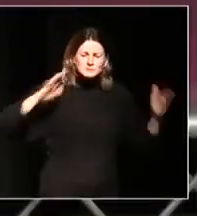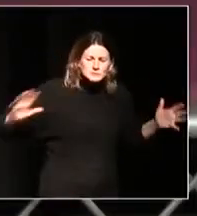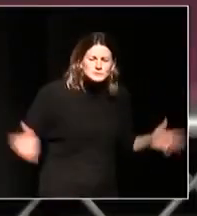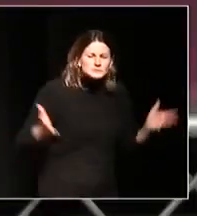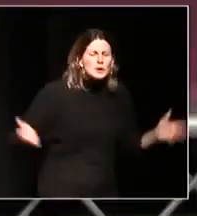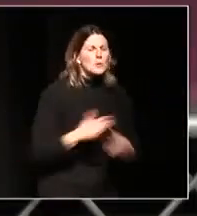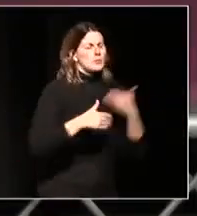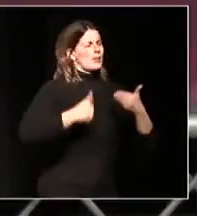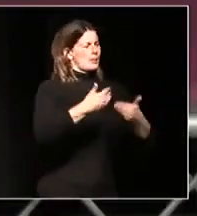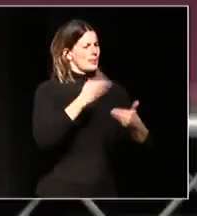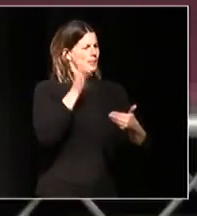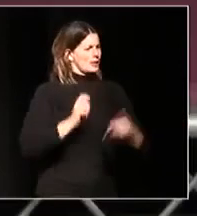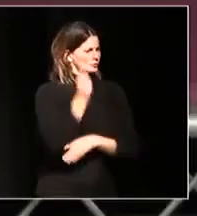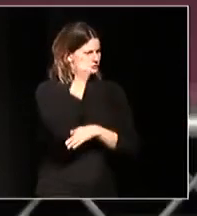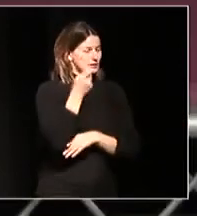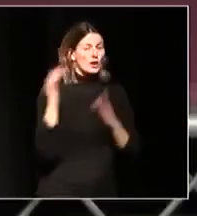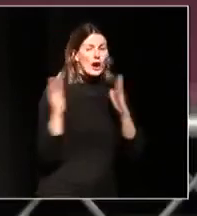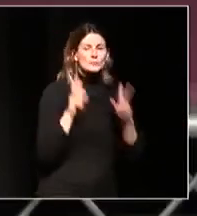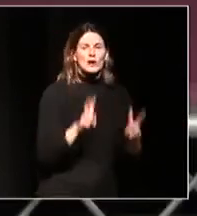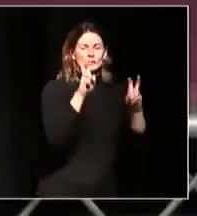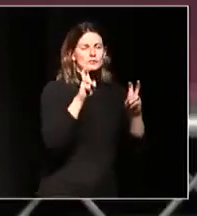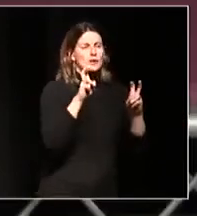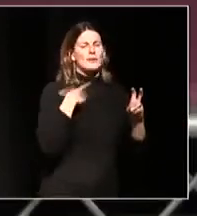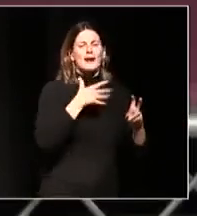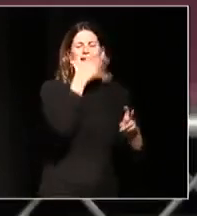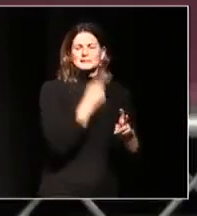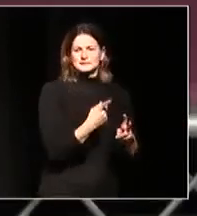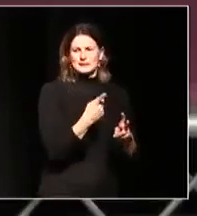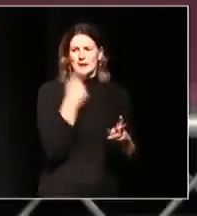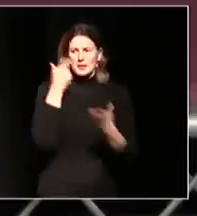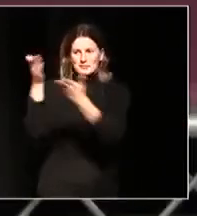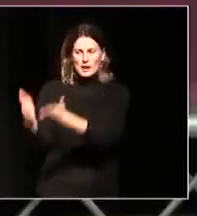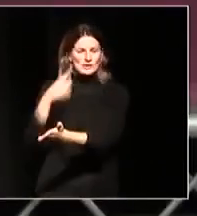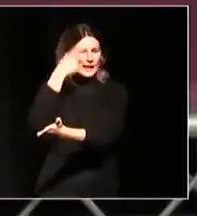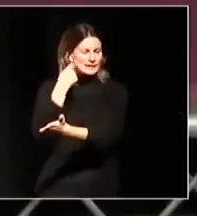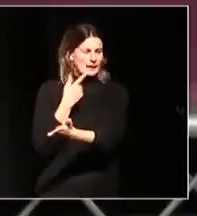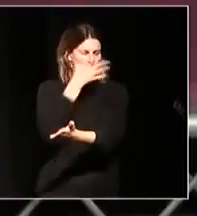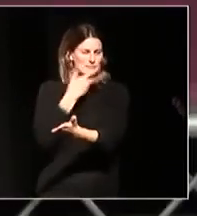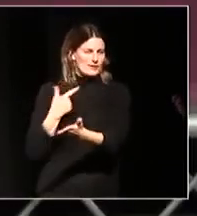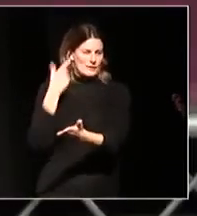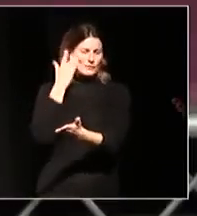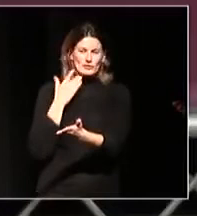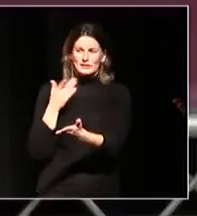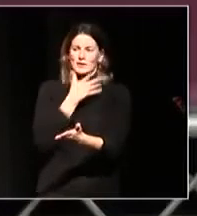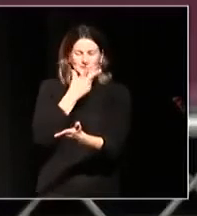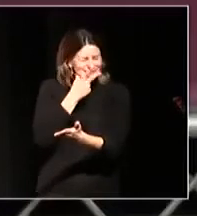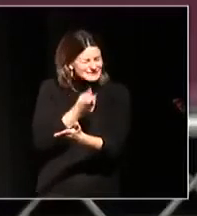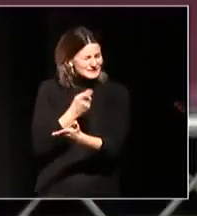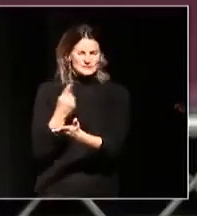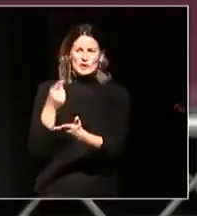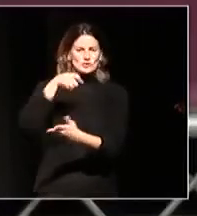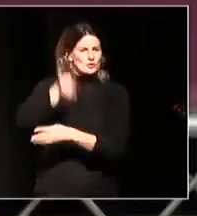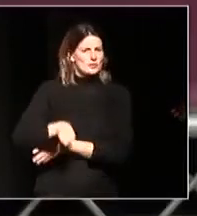volen veure avançar. Un nou temps d'honestedat. Mireu la cara del Xavier Domènech, és l'honestedat en persona.